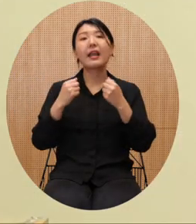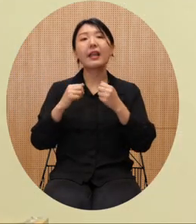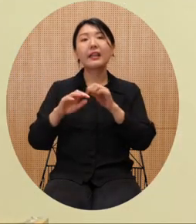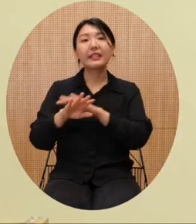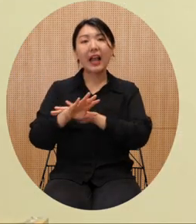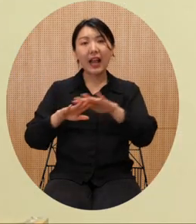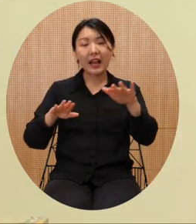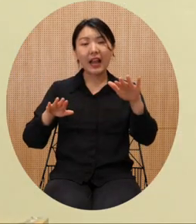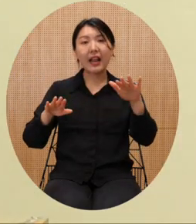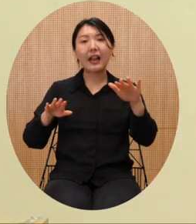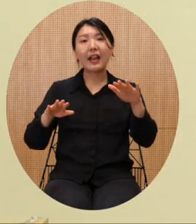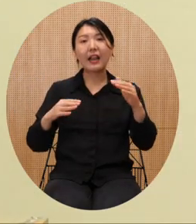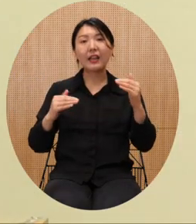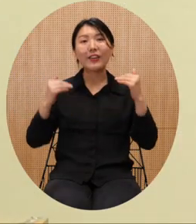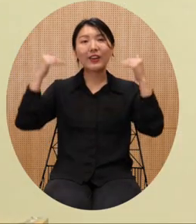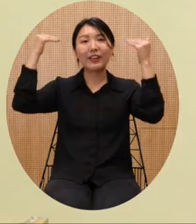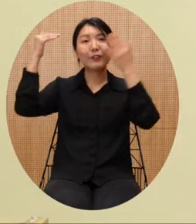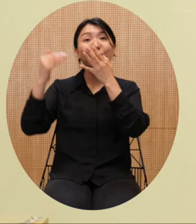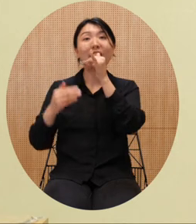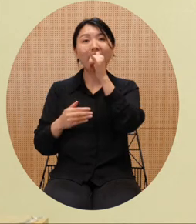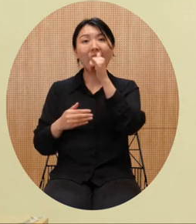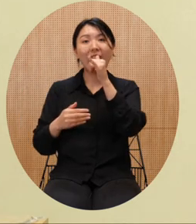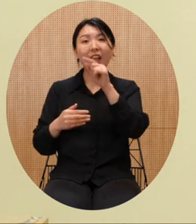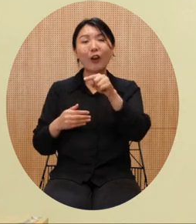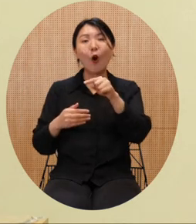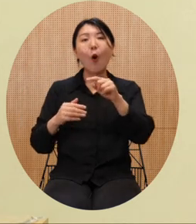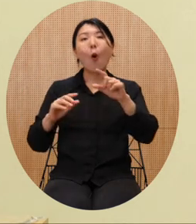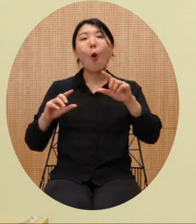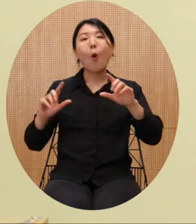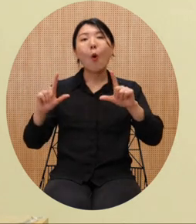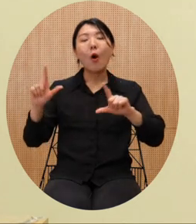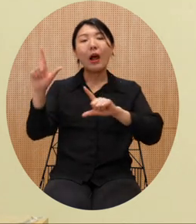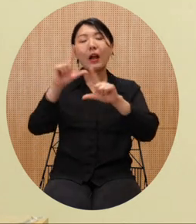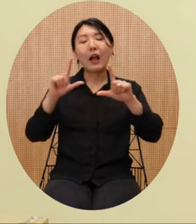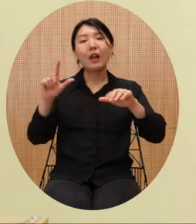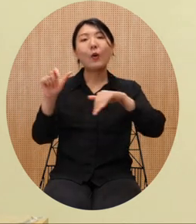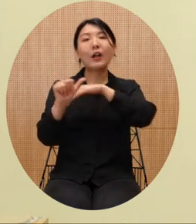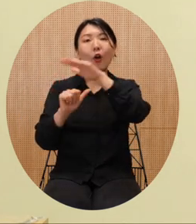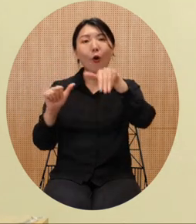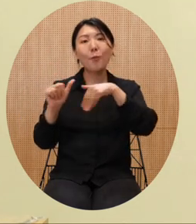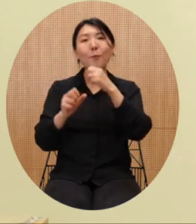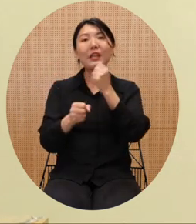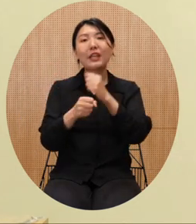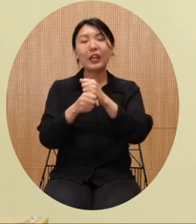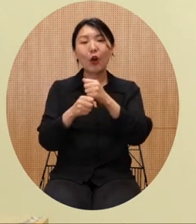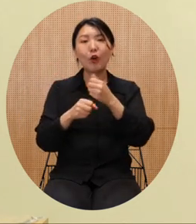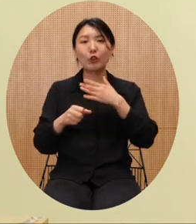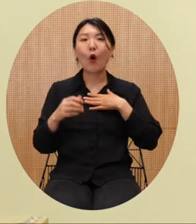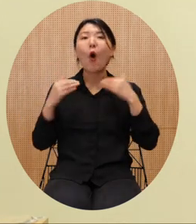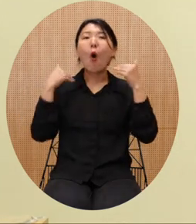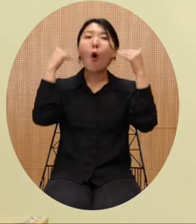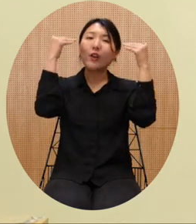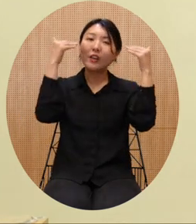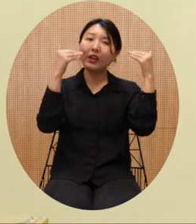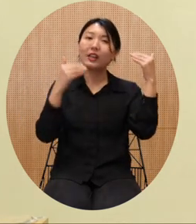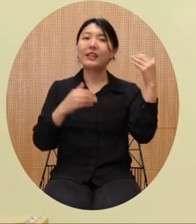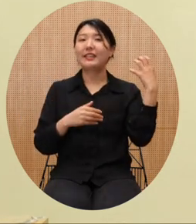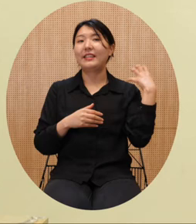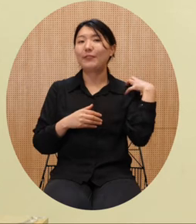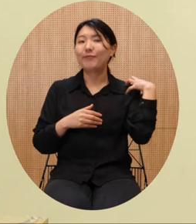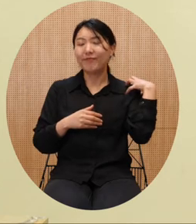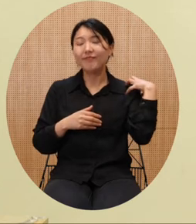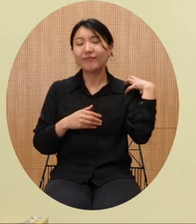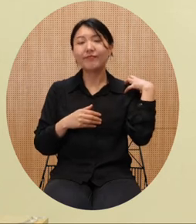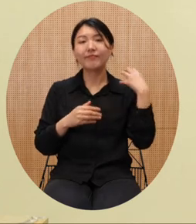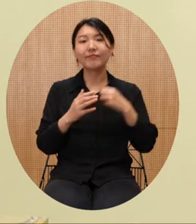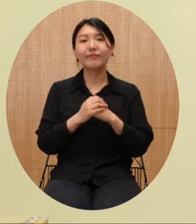잘 성장할 수 있도록 그런 여건과 환경을 만든다는 것은 저희 어른들로서는 당연히 해야 하는 그런